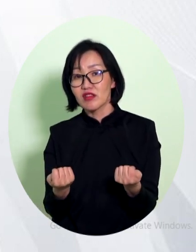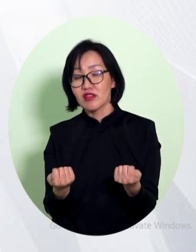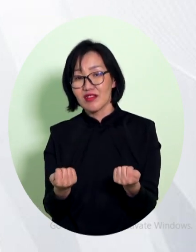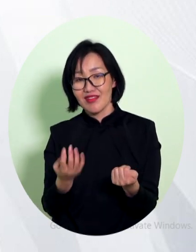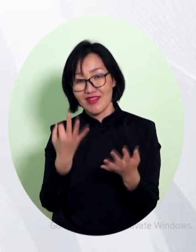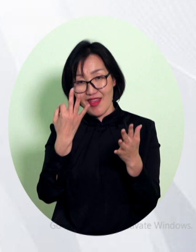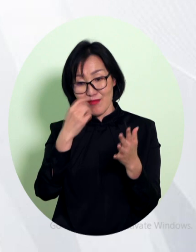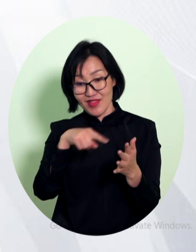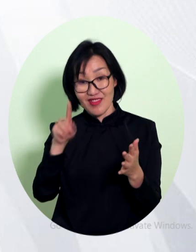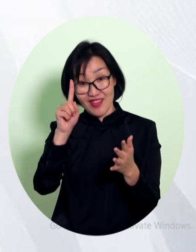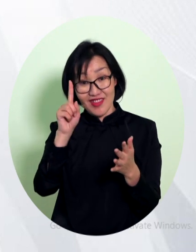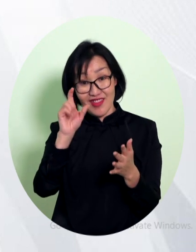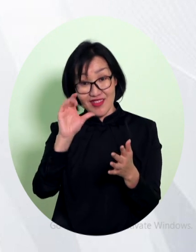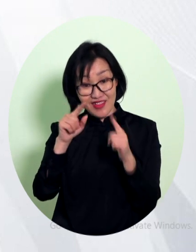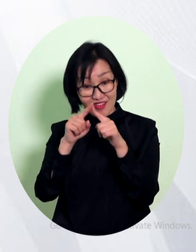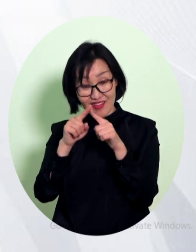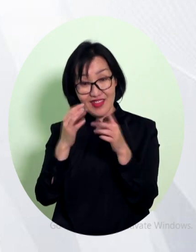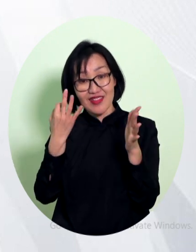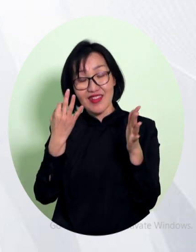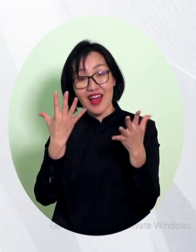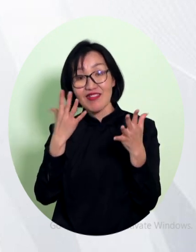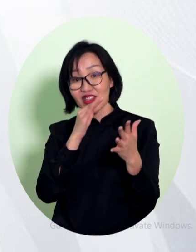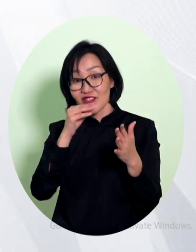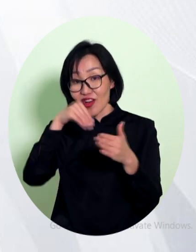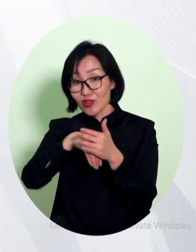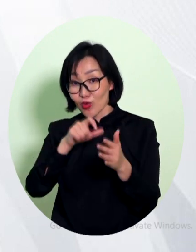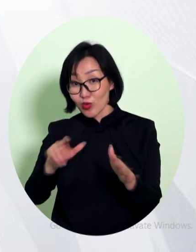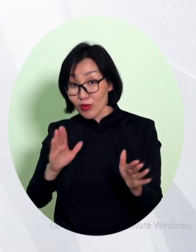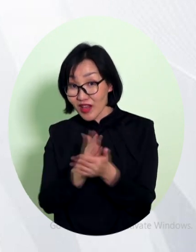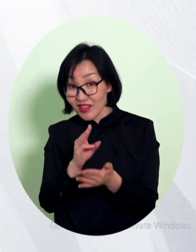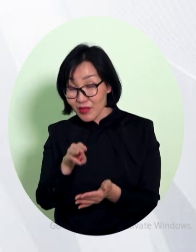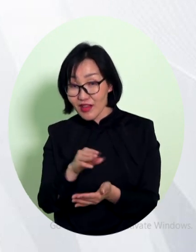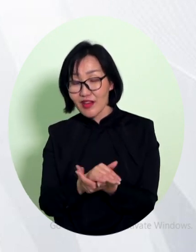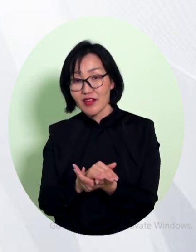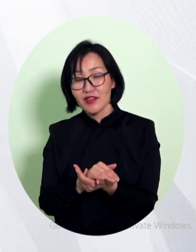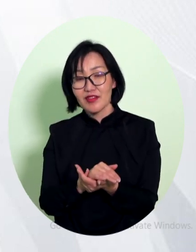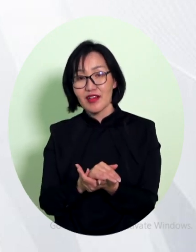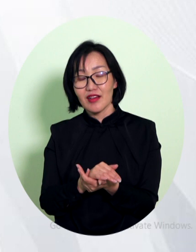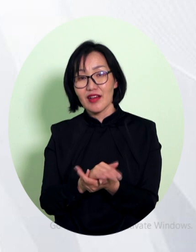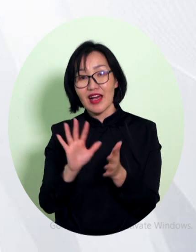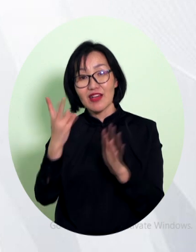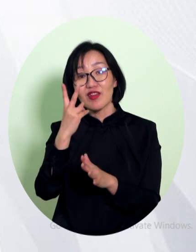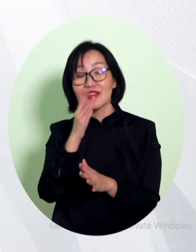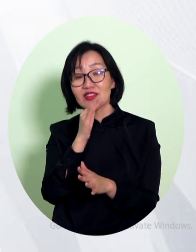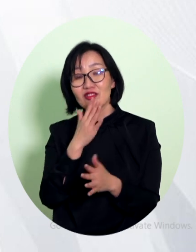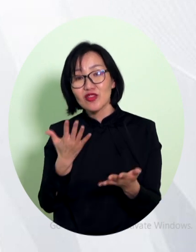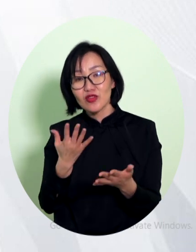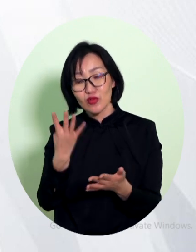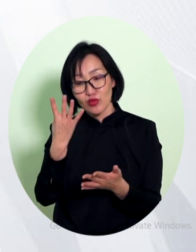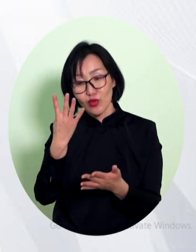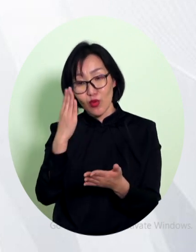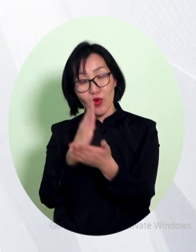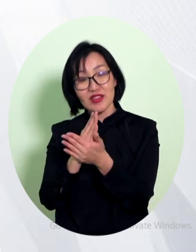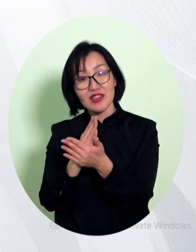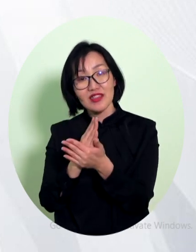8-ны 1 хэсэг байна. 12 настай оролцогч 4 хэсэг буюу хэд вэ?